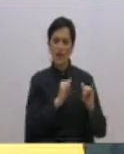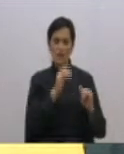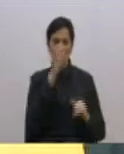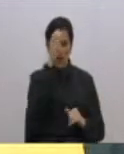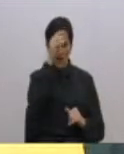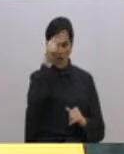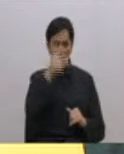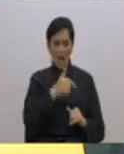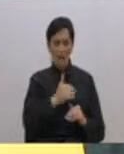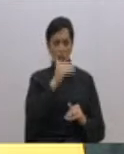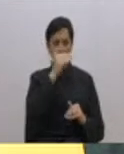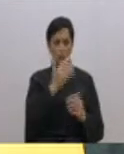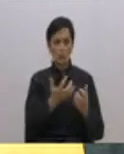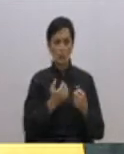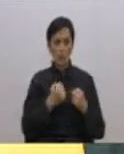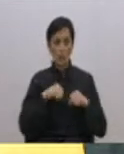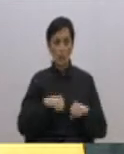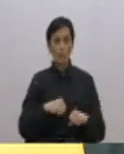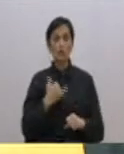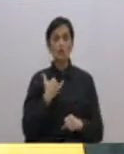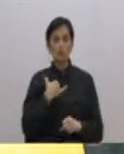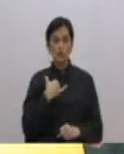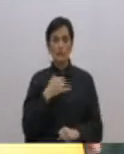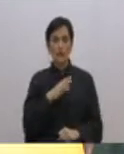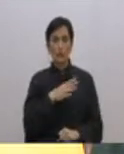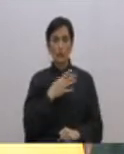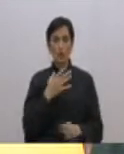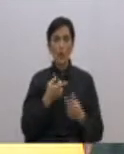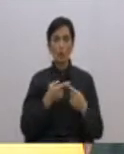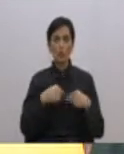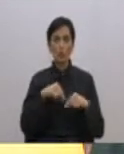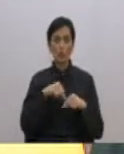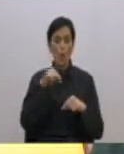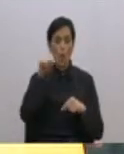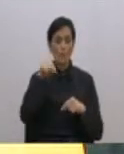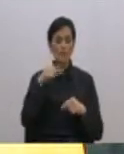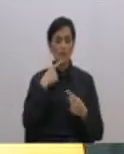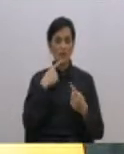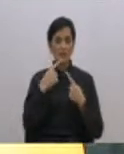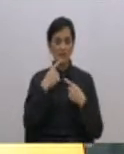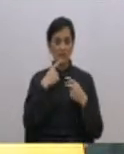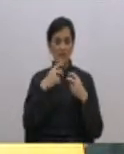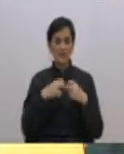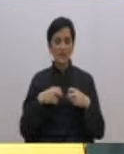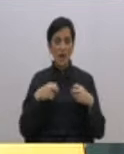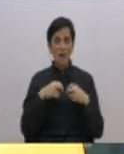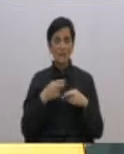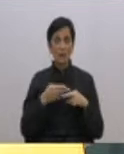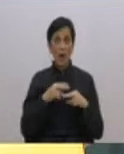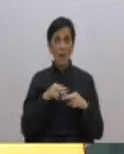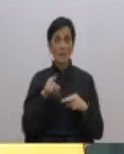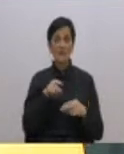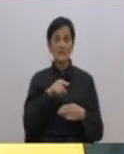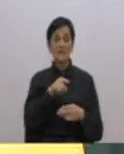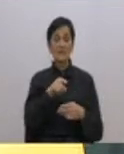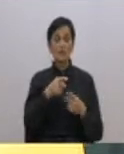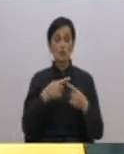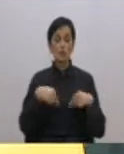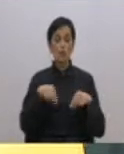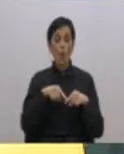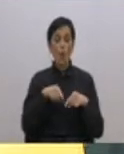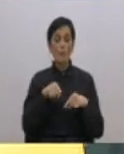მიღების უფლება. თუმცა ჩვენ უკვე გვქონდა საკომიტეტო განხილვები მოგეხსენებათ და ამ საკომიტეტო განხილვებზე